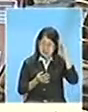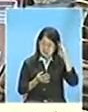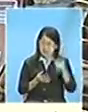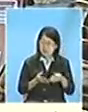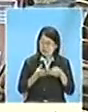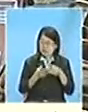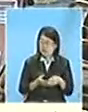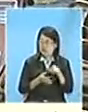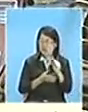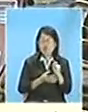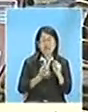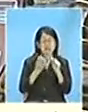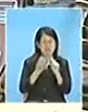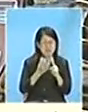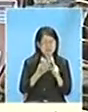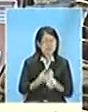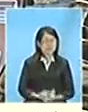อรุณ